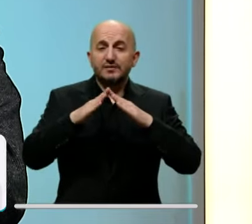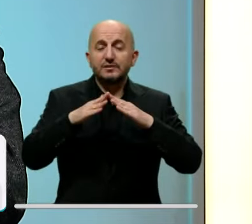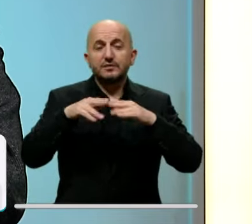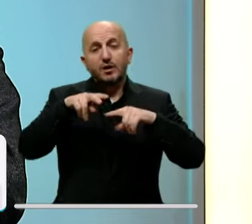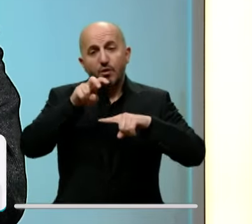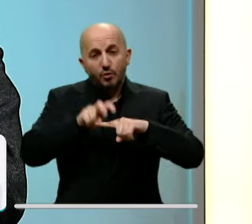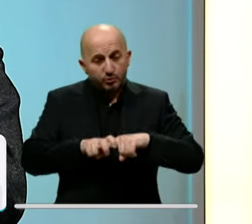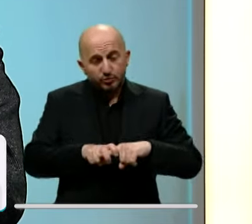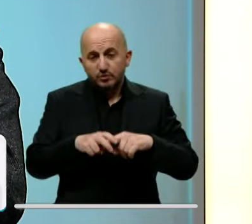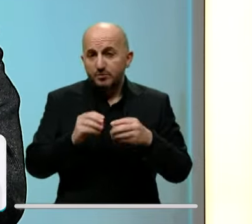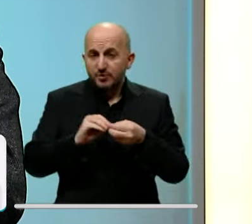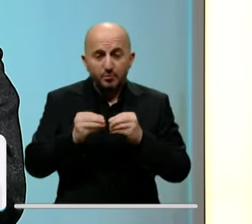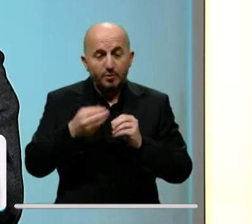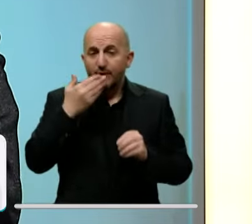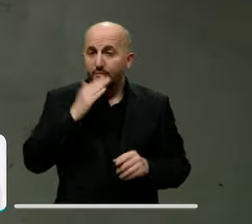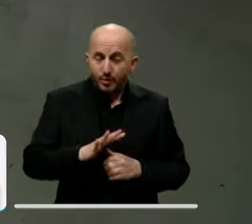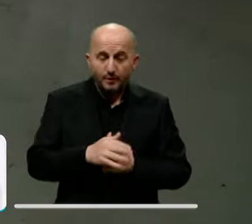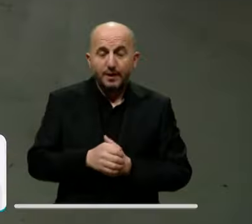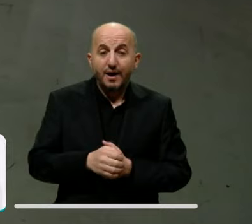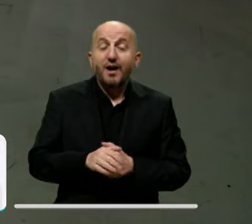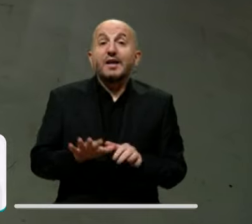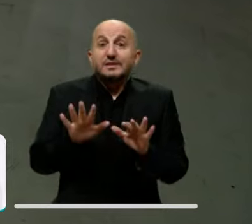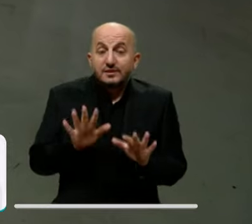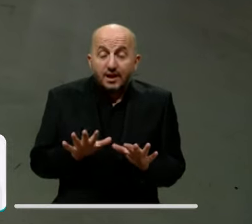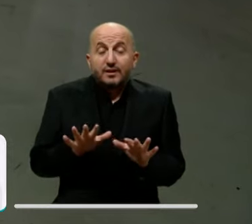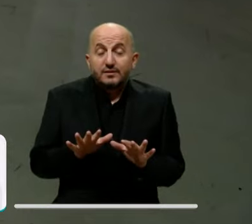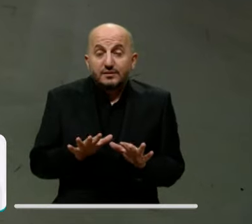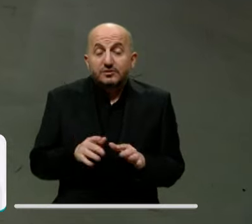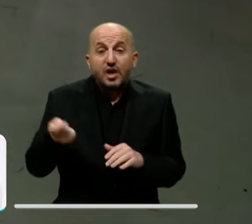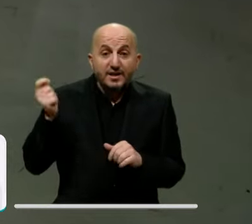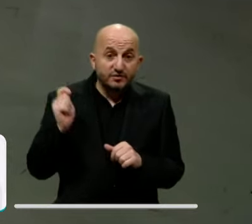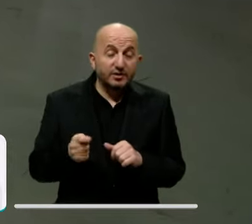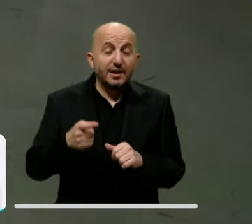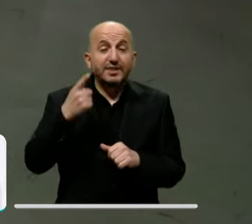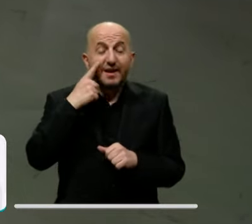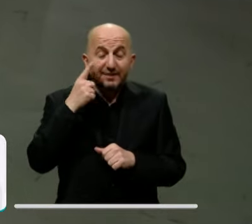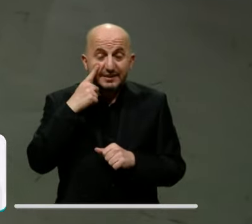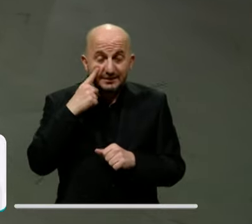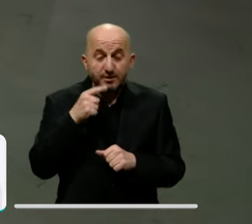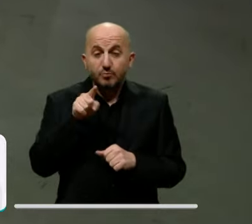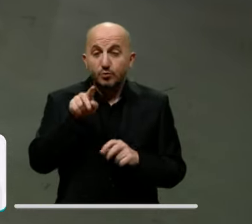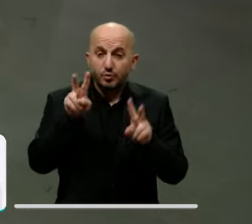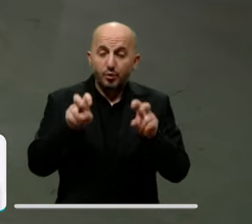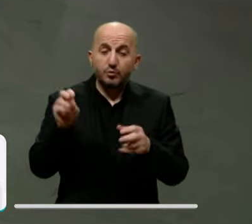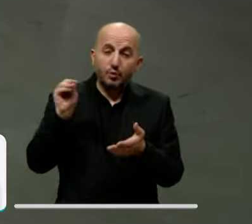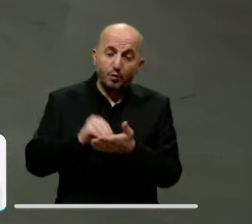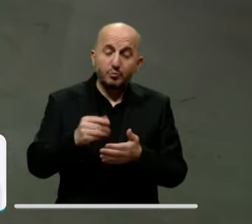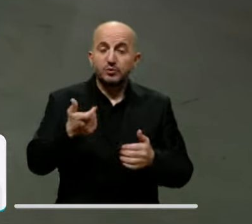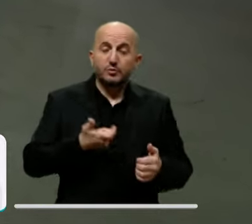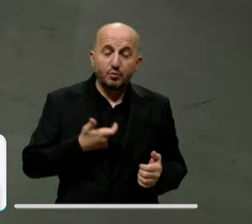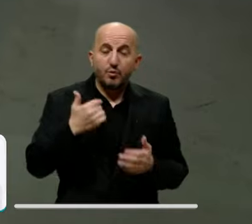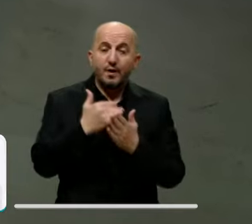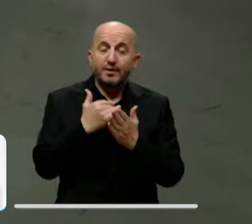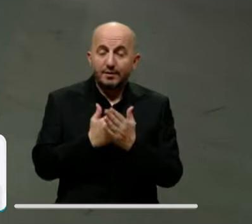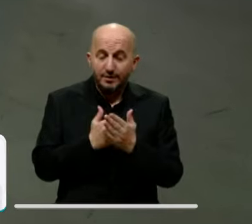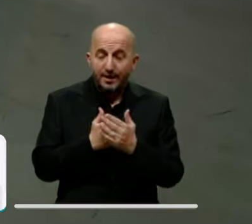imkandan faydalanmasında bir sakınca yok Ancak Eee gerçekten devletin Hani bu konuda koymuş olduğu kurallar